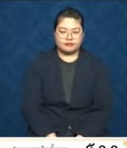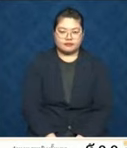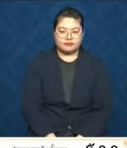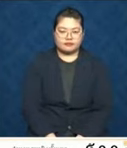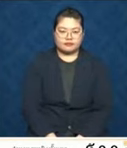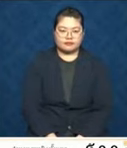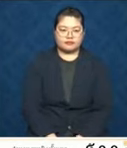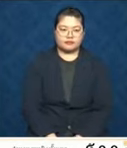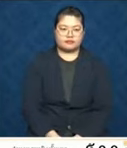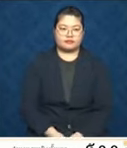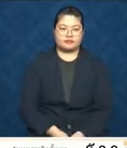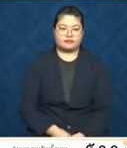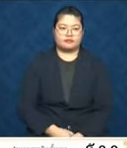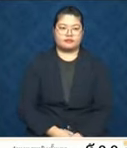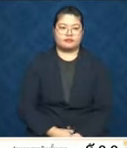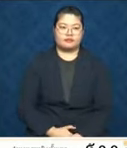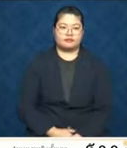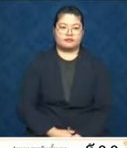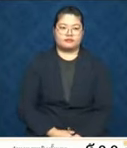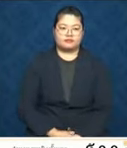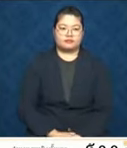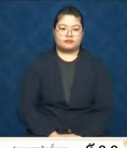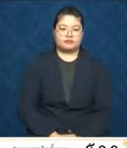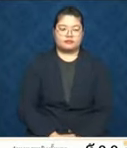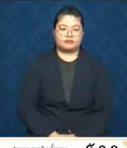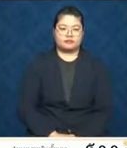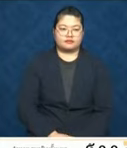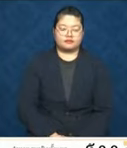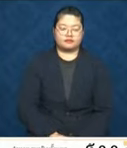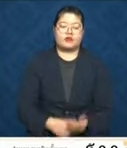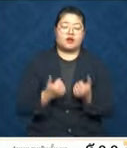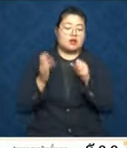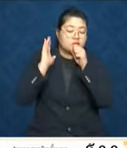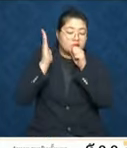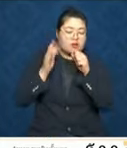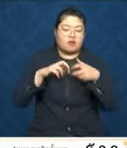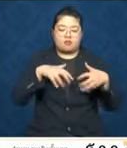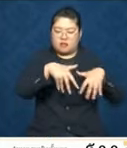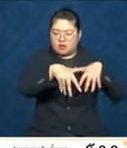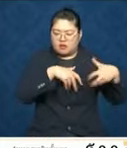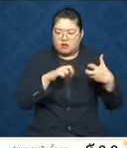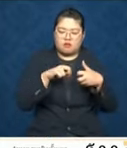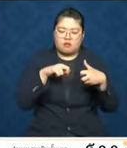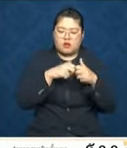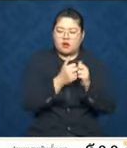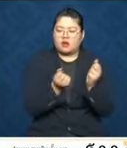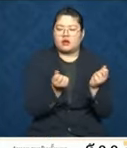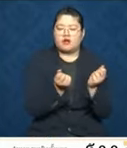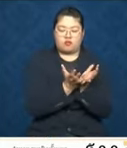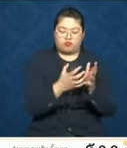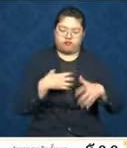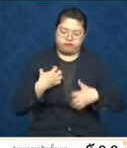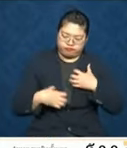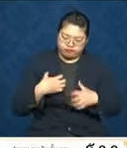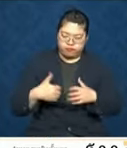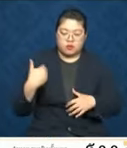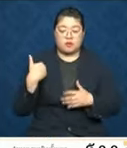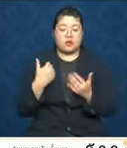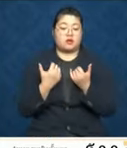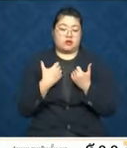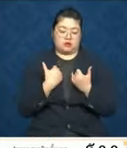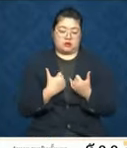เรื่องการหารือซึ่งเป็นความร้อนของประชาชนผมก็อยากจะเรียนท่านสมาชิกว่าทางสภ